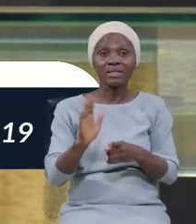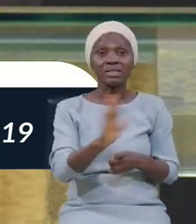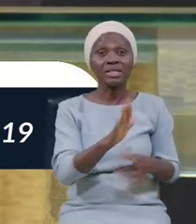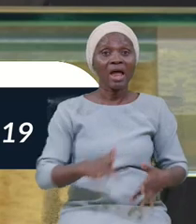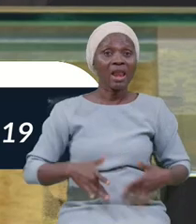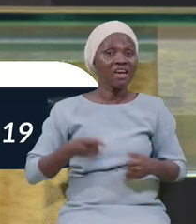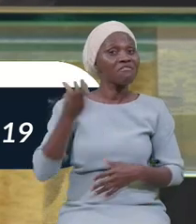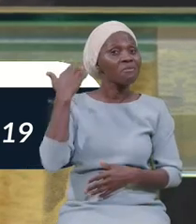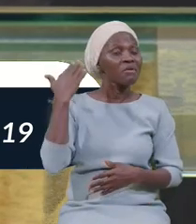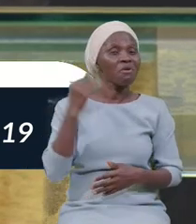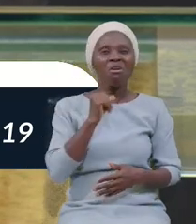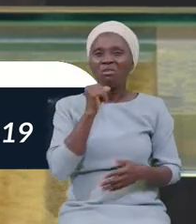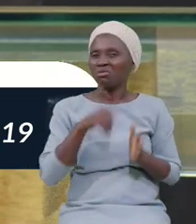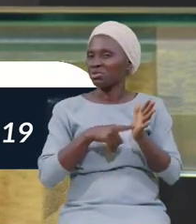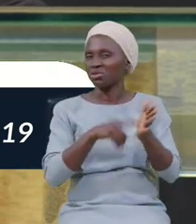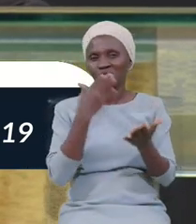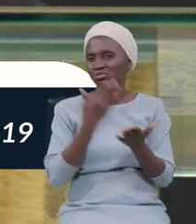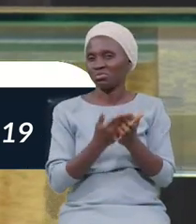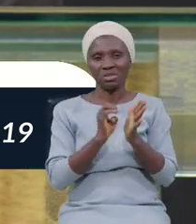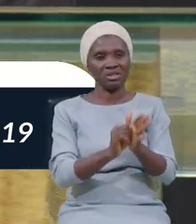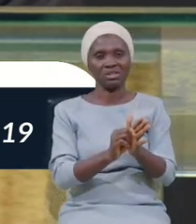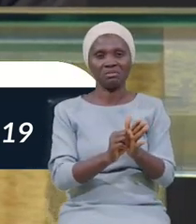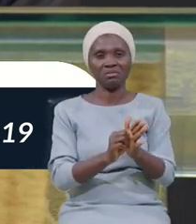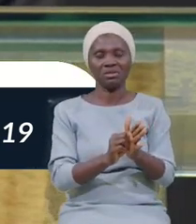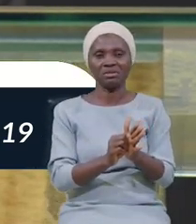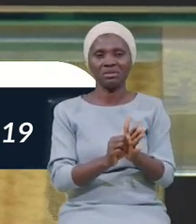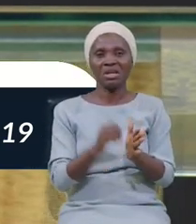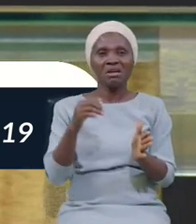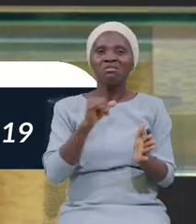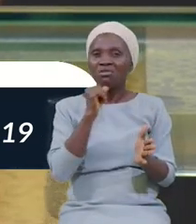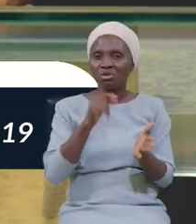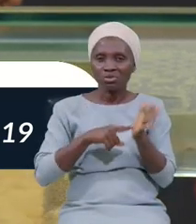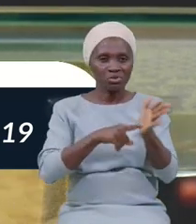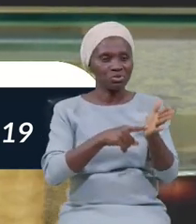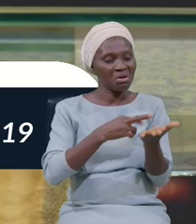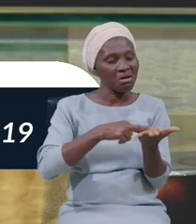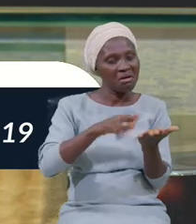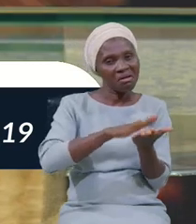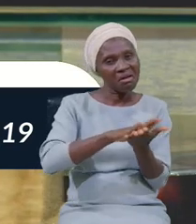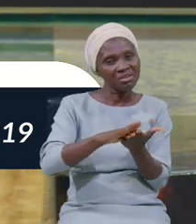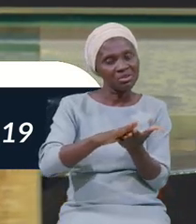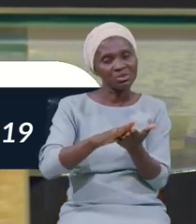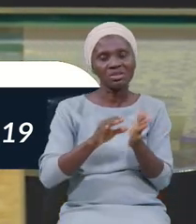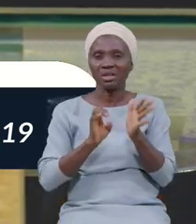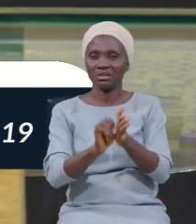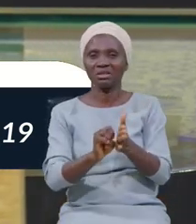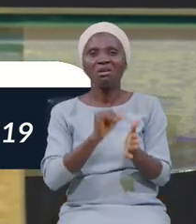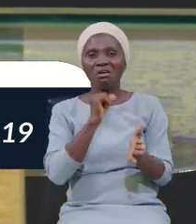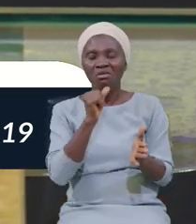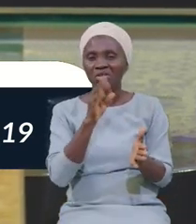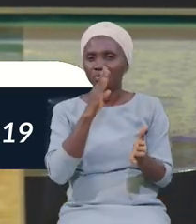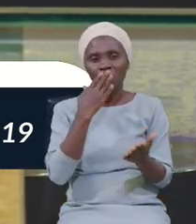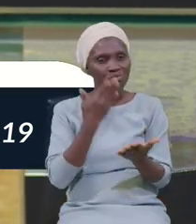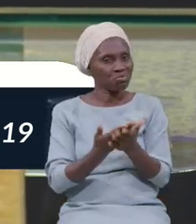bonne un bon exemple, un exemple édifiant, un exemple de justice. Ils ne sont pas